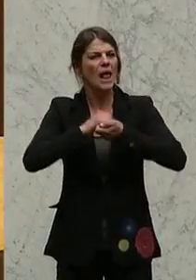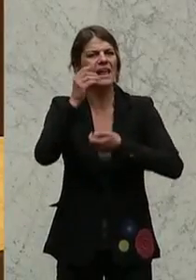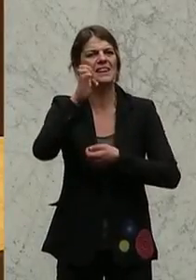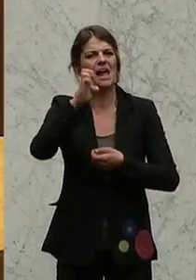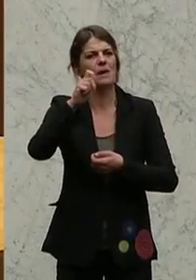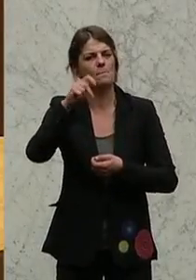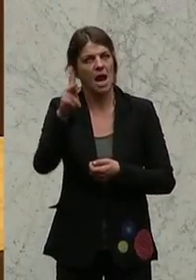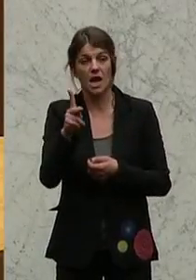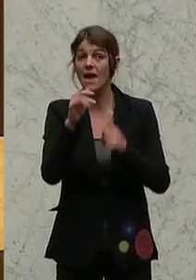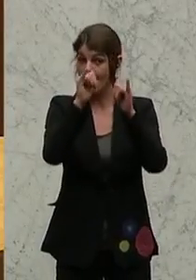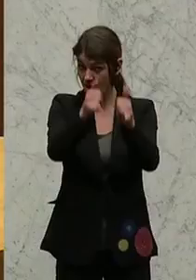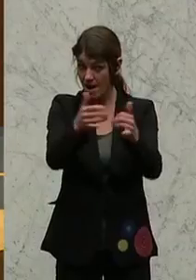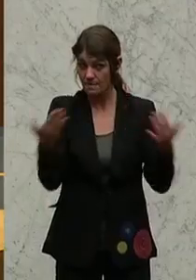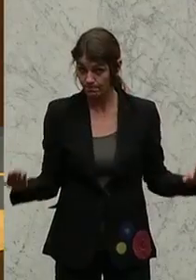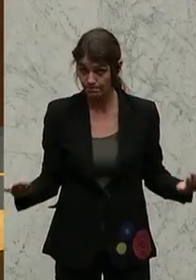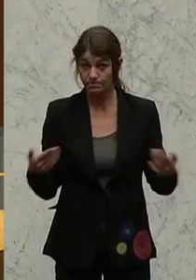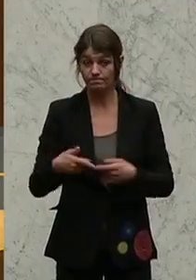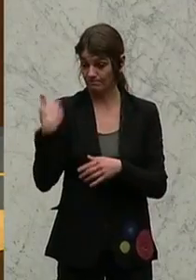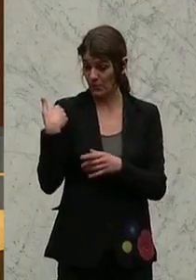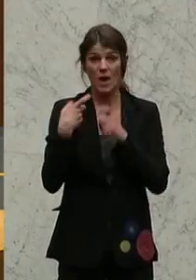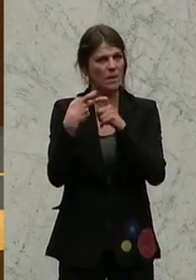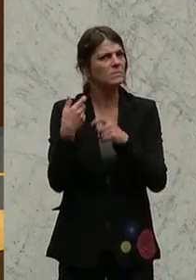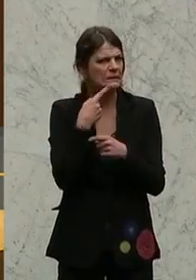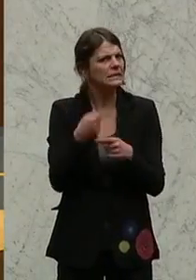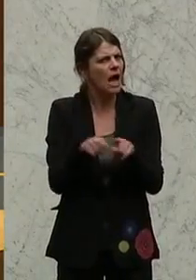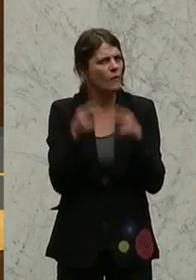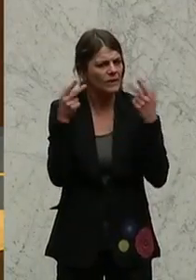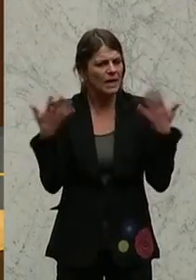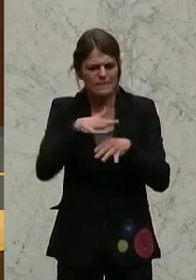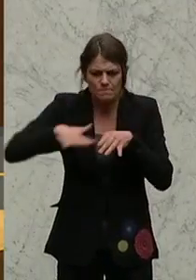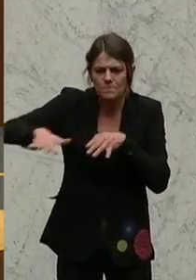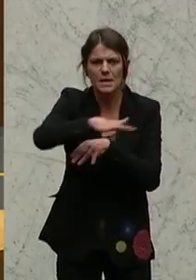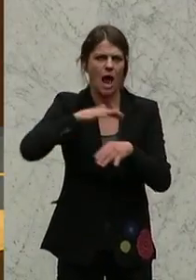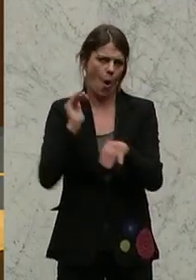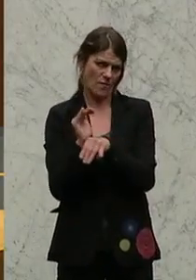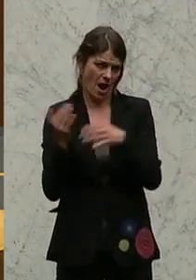ja, auch in der vorgehenden Debatte haben wir über die Basis, also die